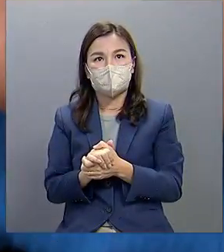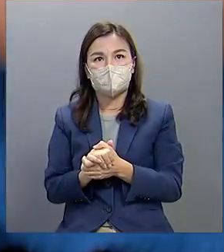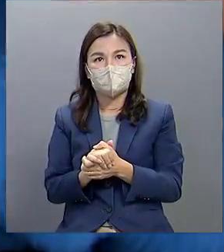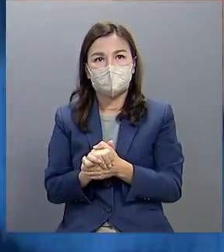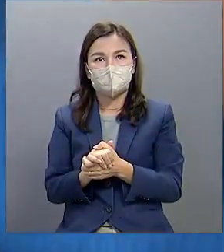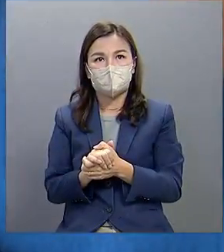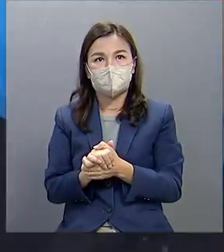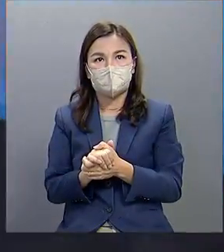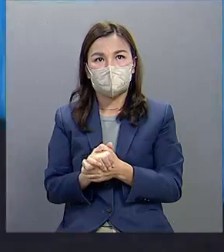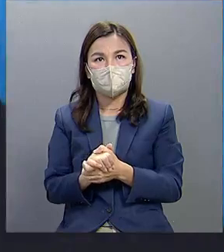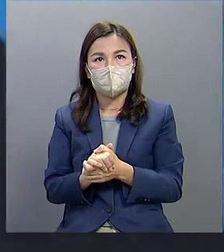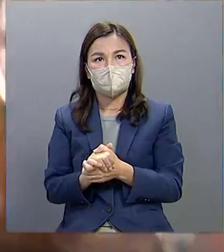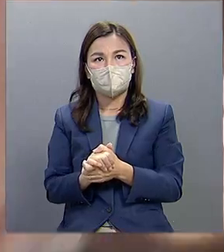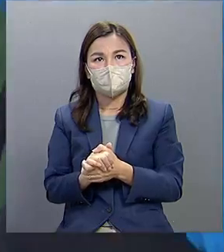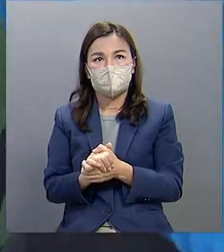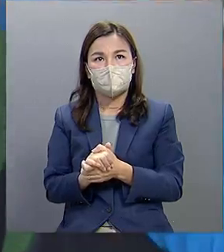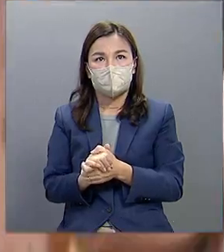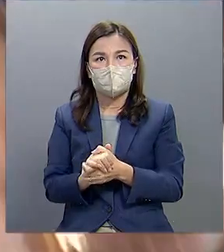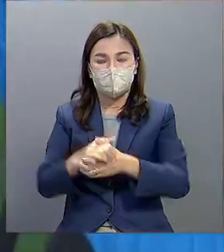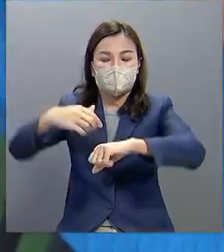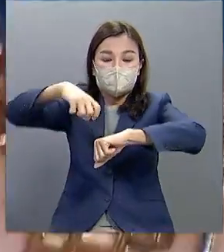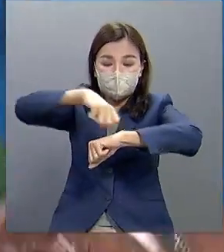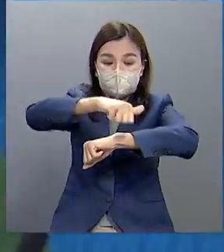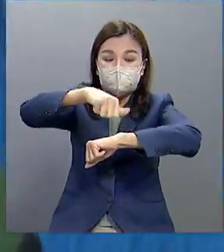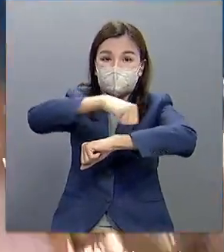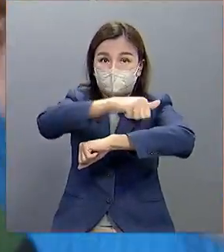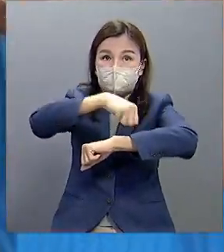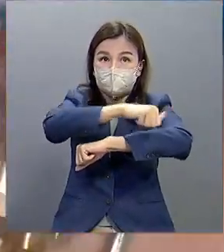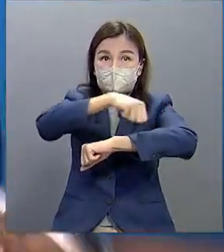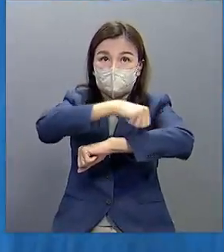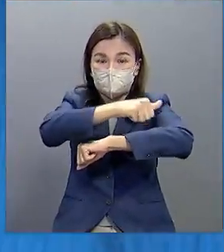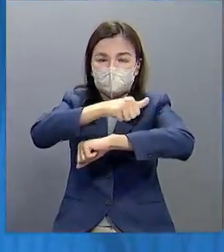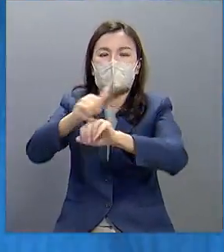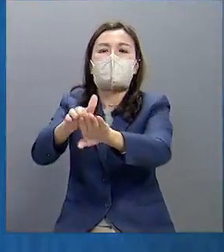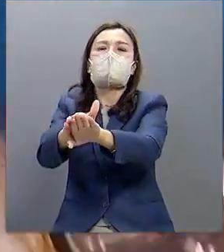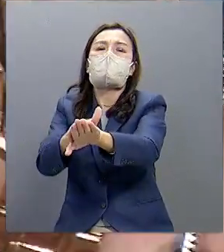ก็คือเวลาที่นวดบนผิวนานกว่าน้ำมันชนิดอื่